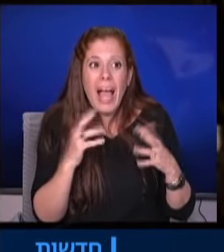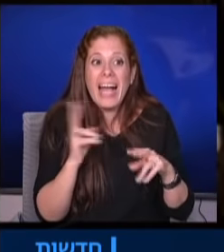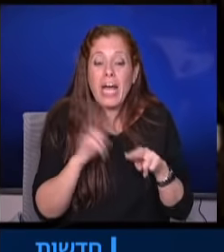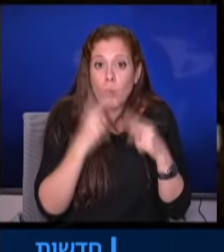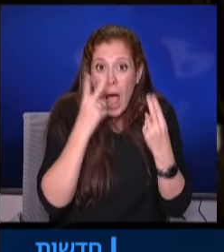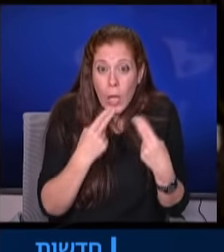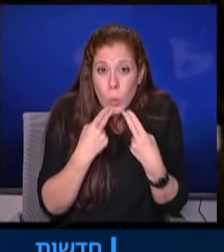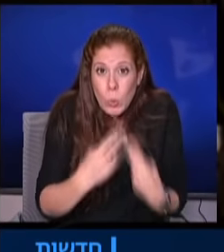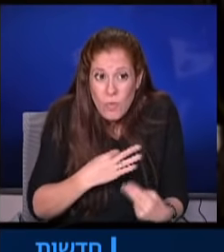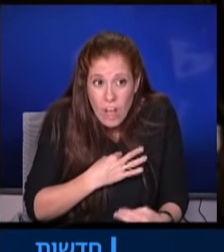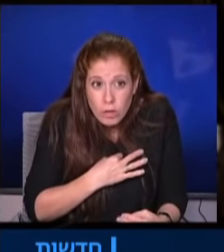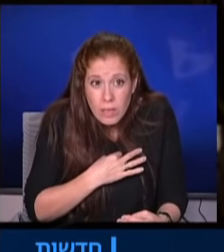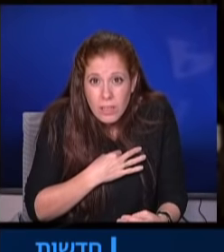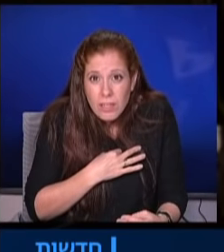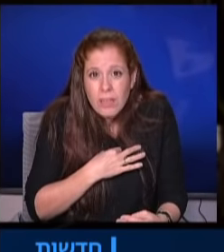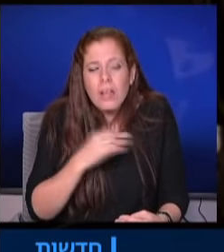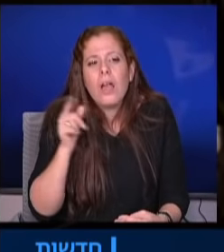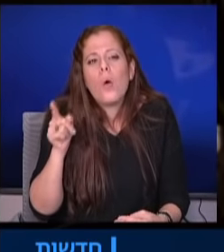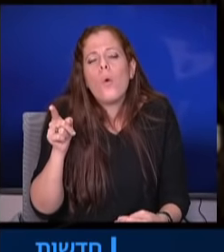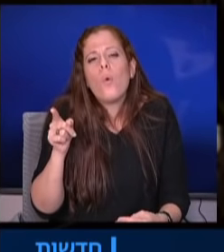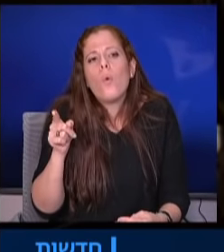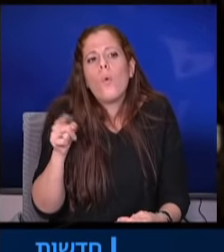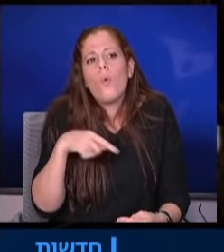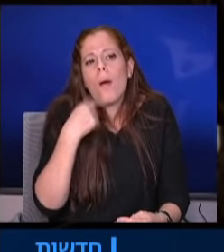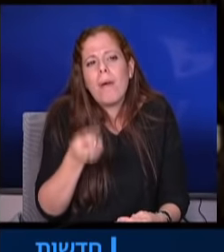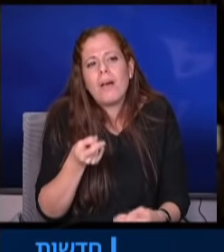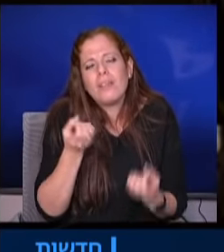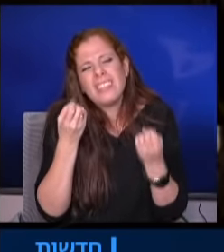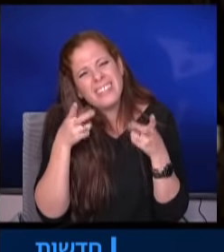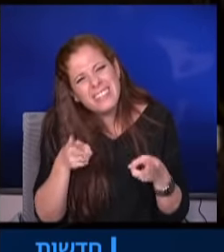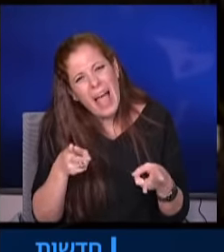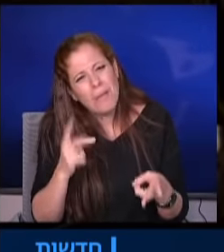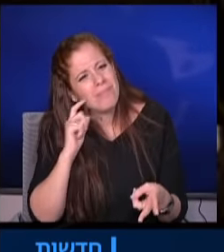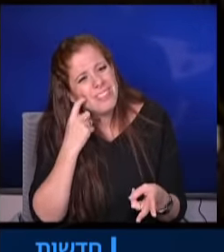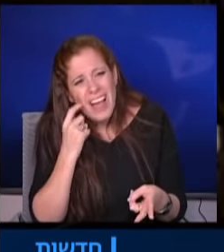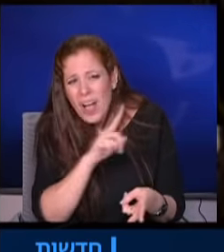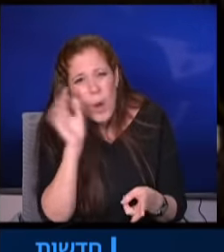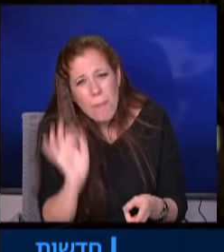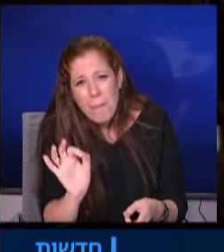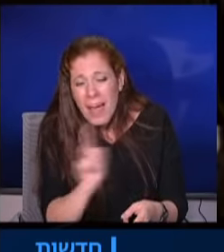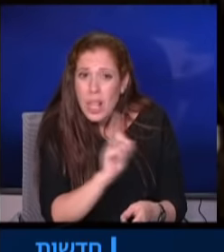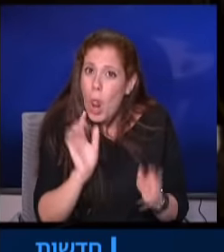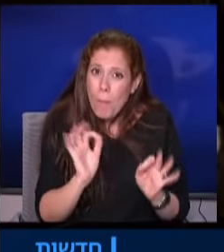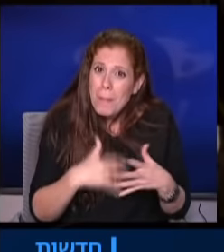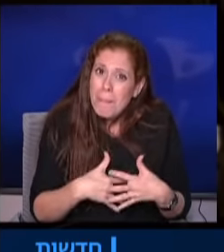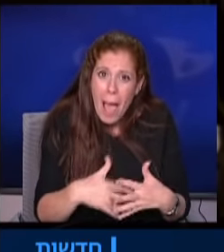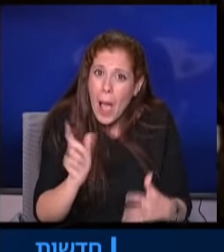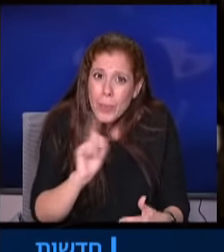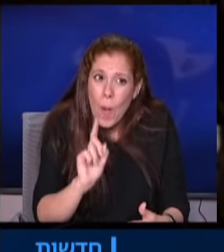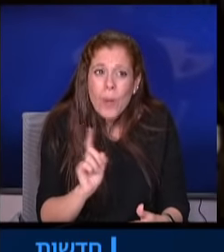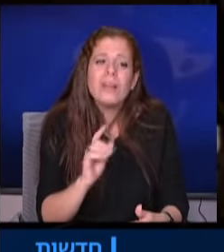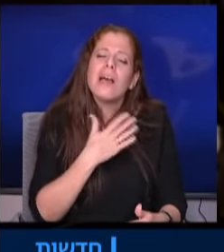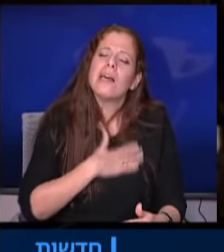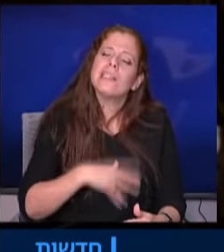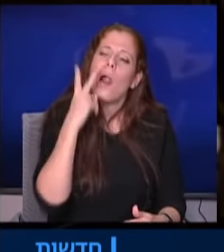התגובה שלי, הוא בעצם אמר לי שסתם שהוא צחק, שזה לא באמת, אני לא באמת בהיריון, הוא רק רצה לראות איך